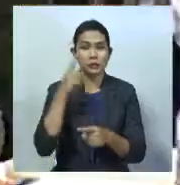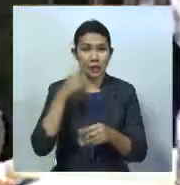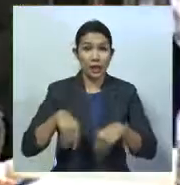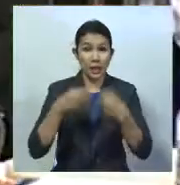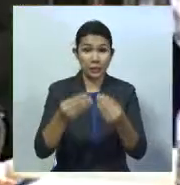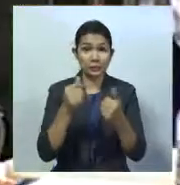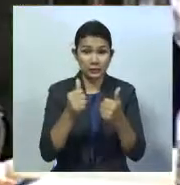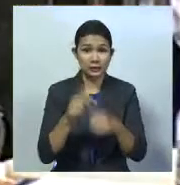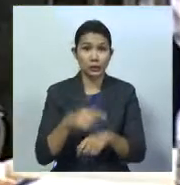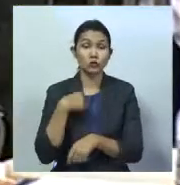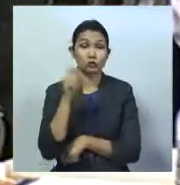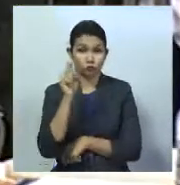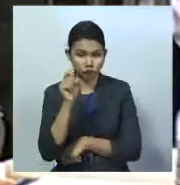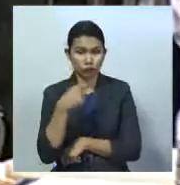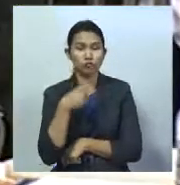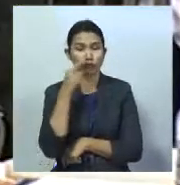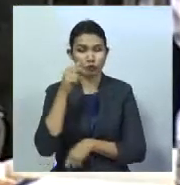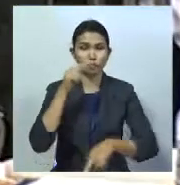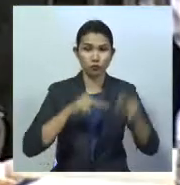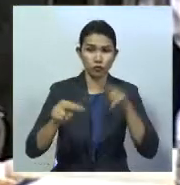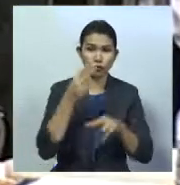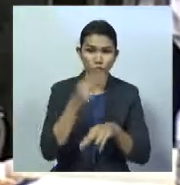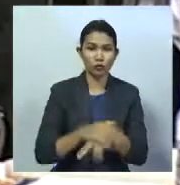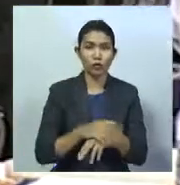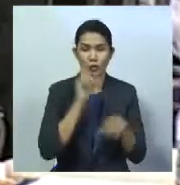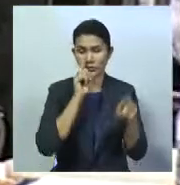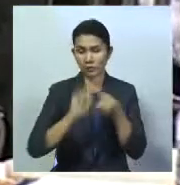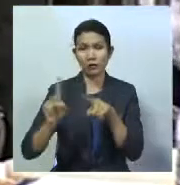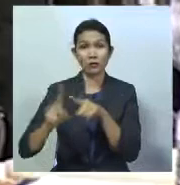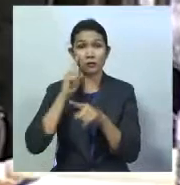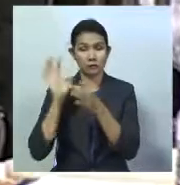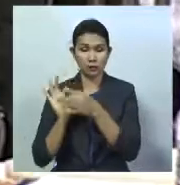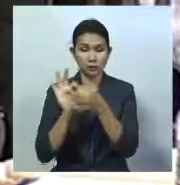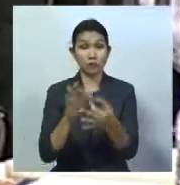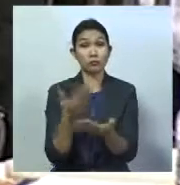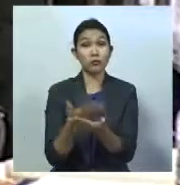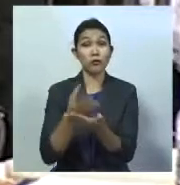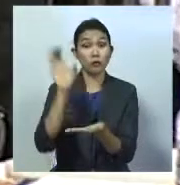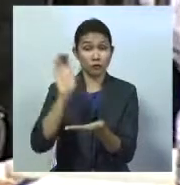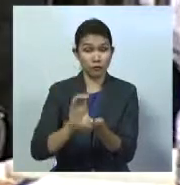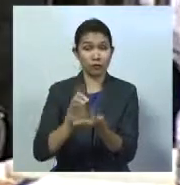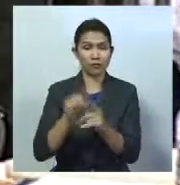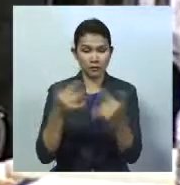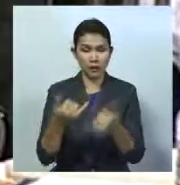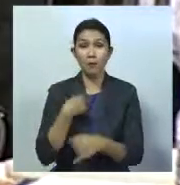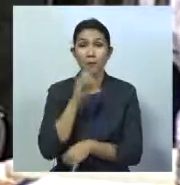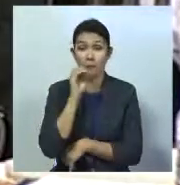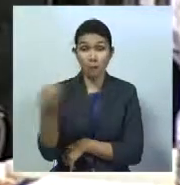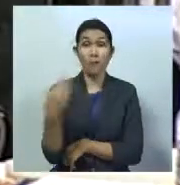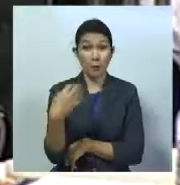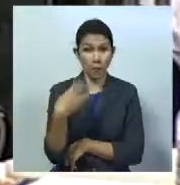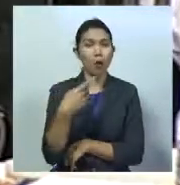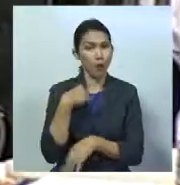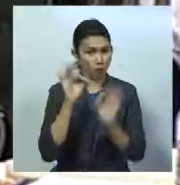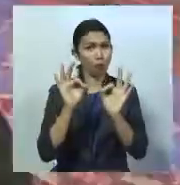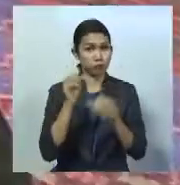อดภัยได้อันไหนเร่งด่วนผมก็จะดูแลให้คือทุกอย่างต้องไปปรับเข้างบในระบบให้ได้ทั้งหมดที่ว่าเมื่อกี้ในระบบสามารถทำได้